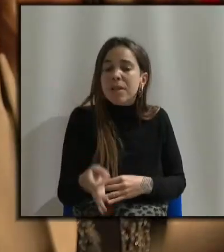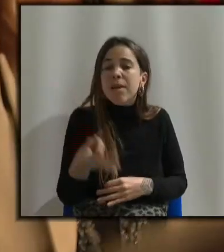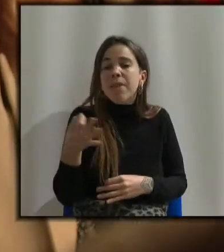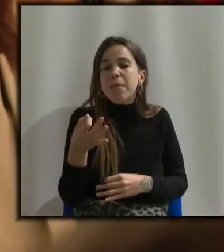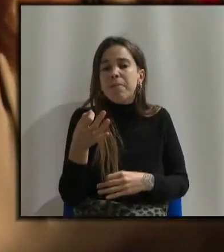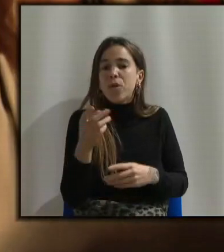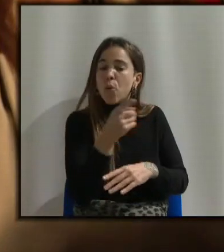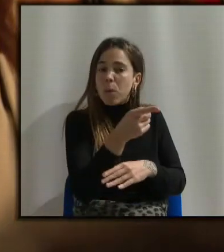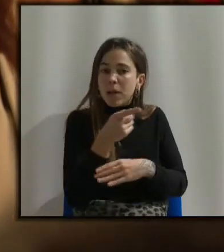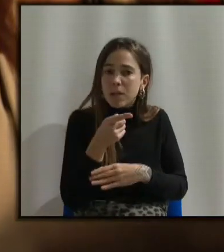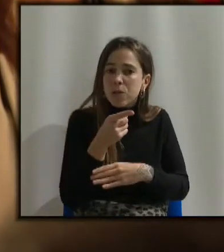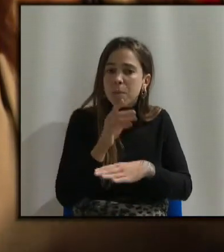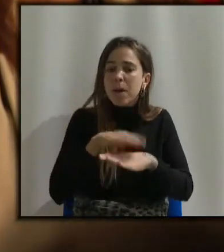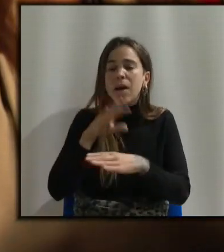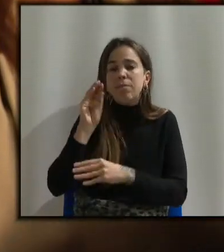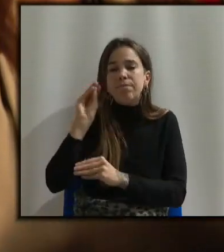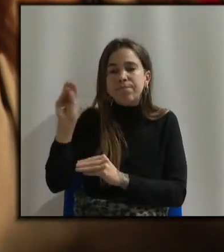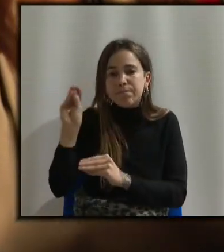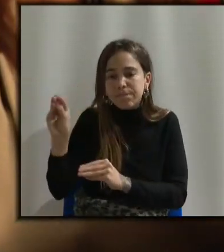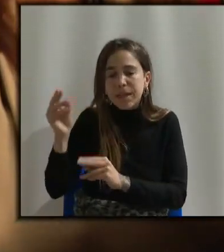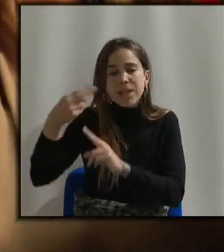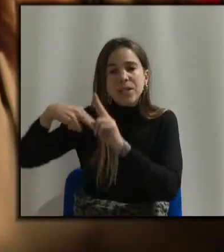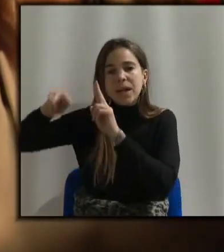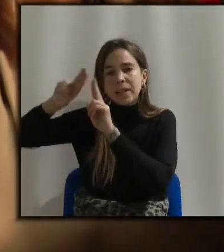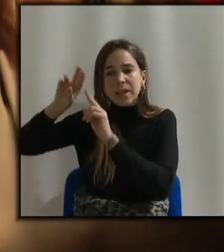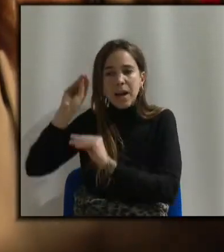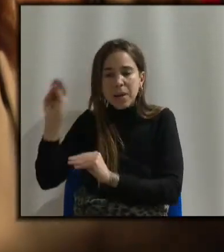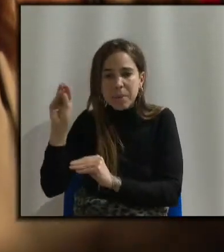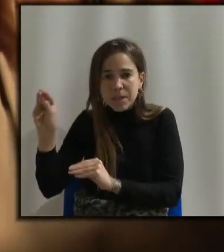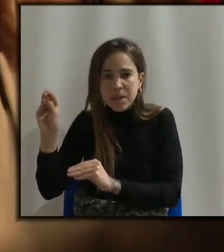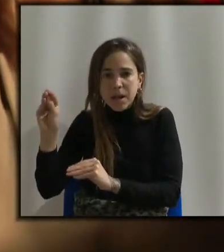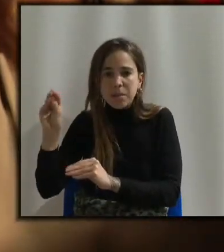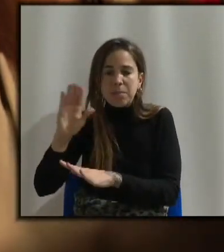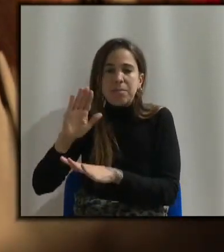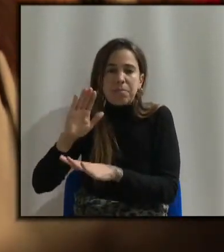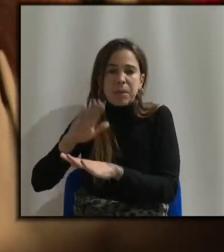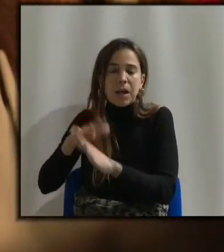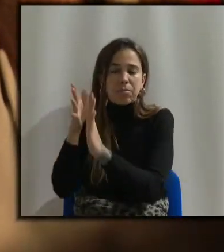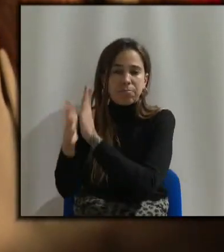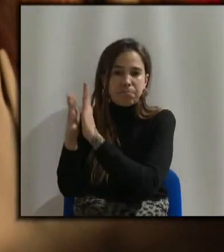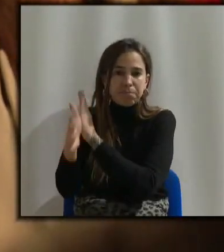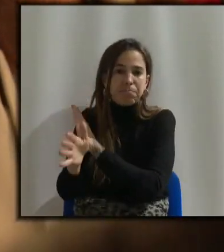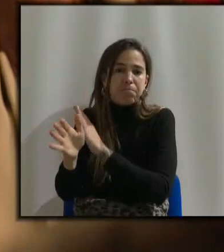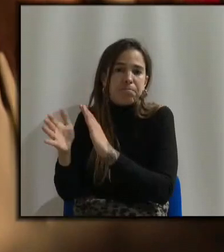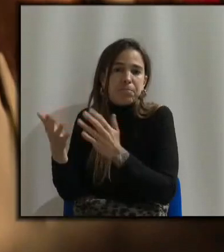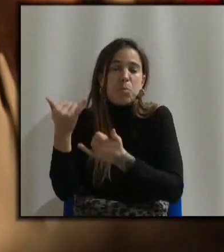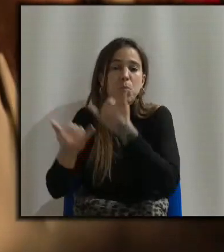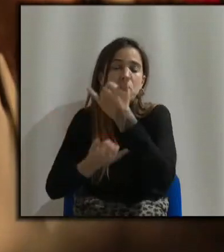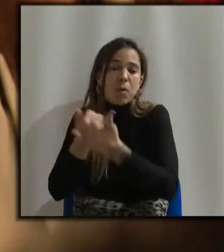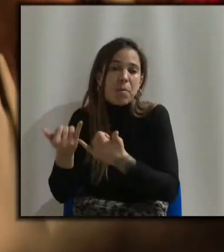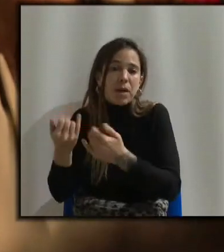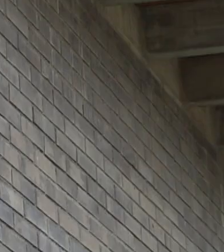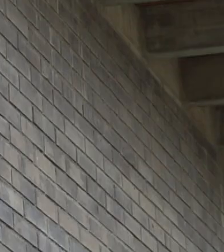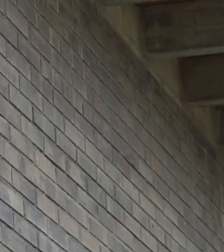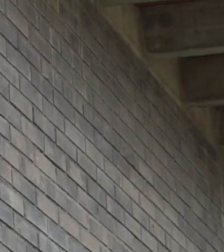i l'obligació de reclamar i de personar-se davant de qui correspongui a la